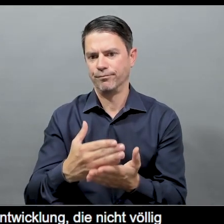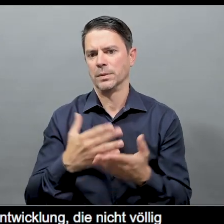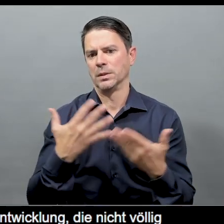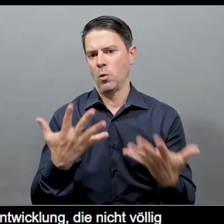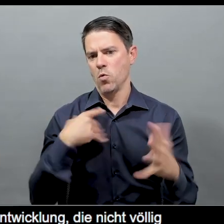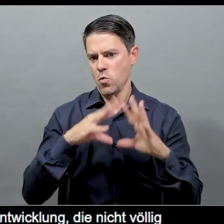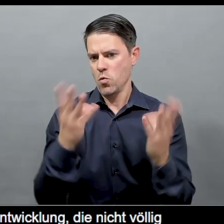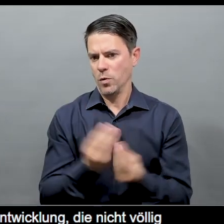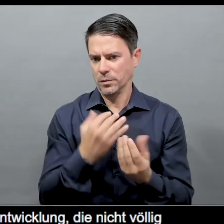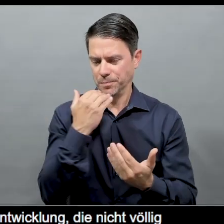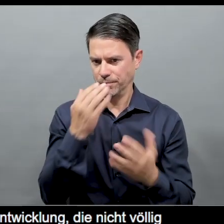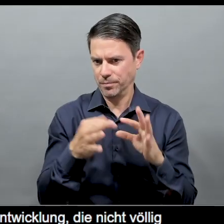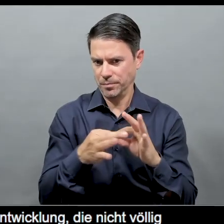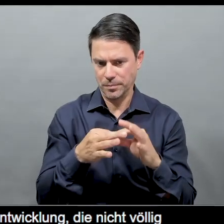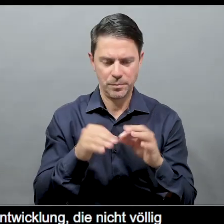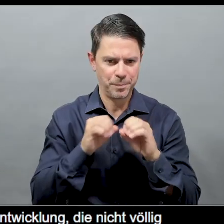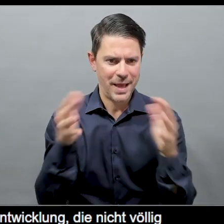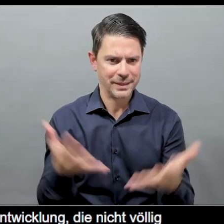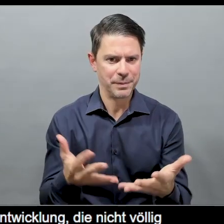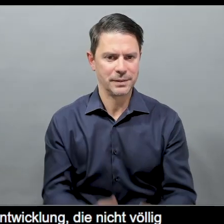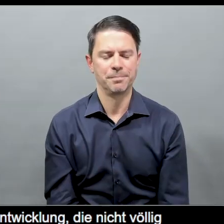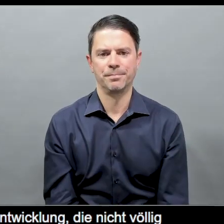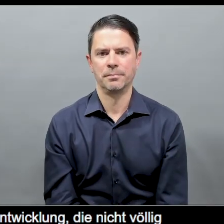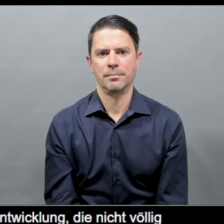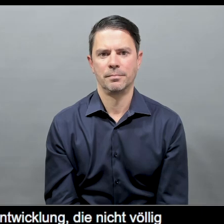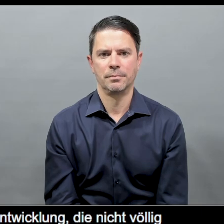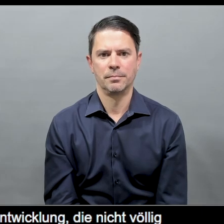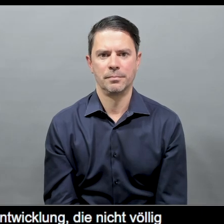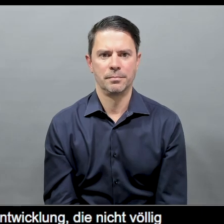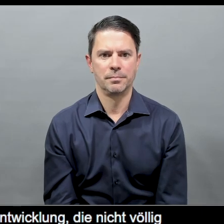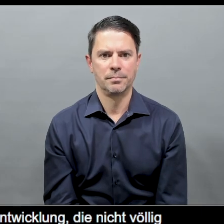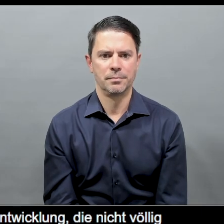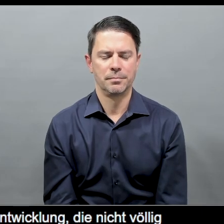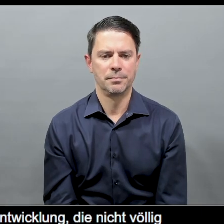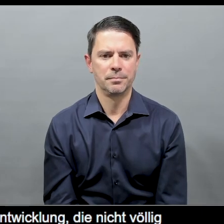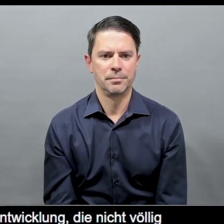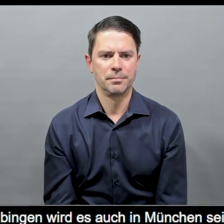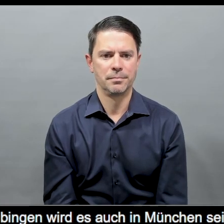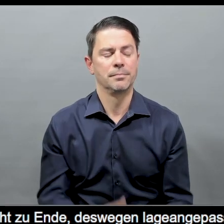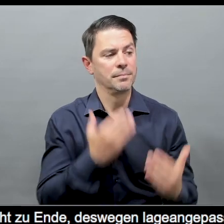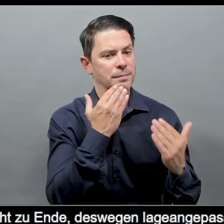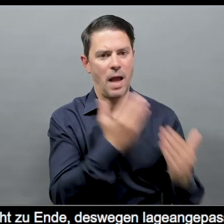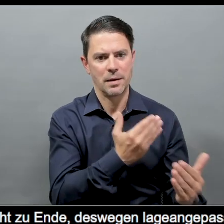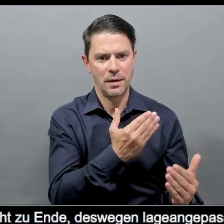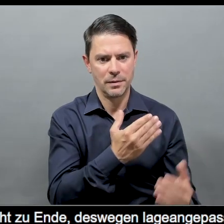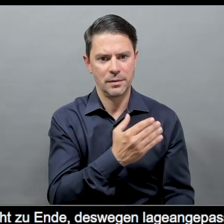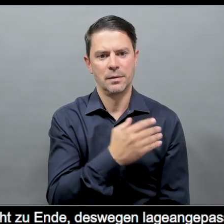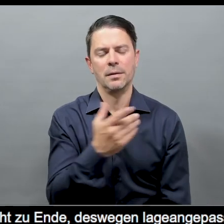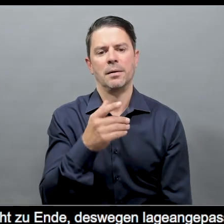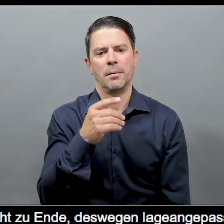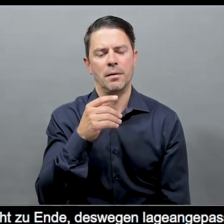Wir haben uns heute, Sie haben es gehört, mit dem großen Themenblock Bauen beschäftigt. Ich kann feststellen, Bayern baut.